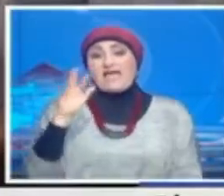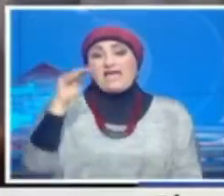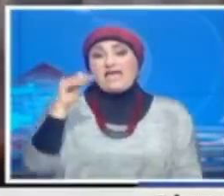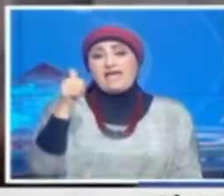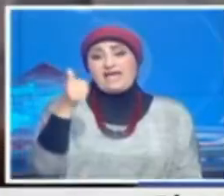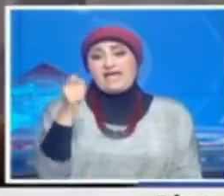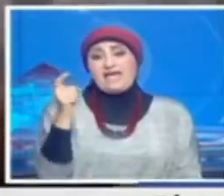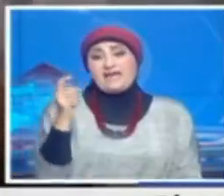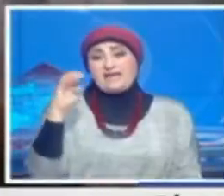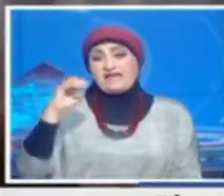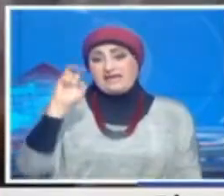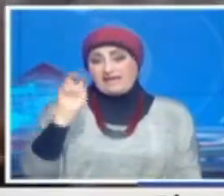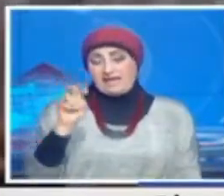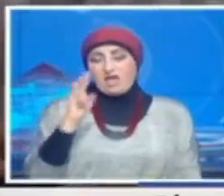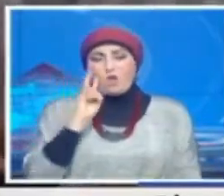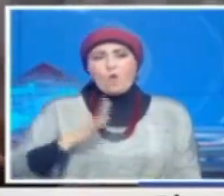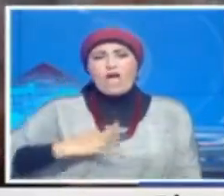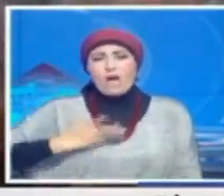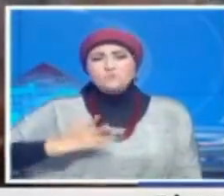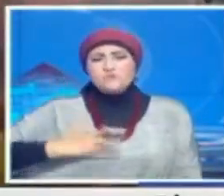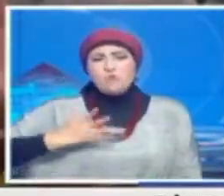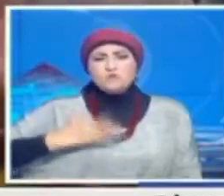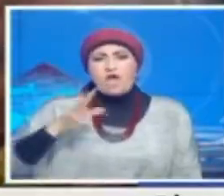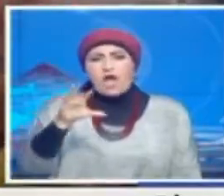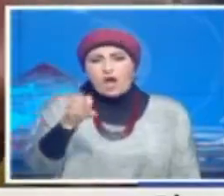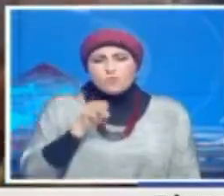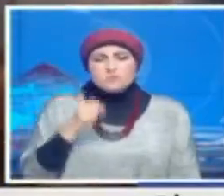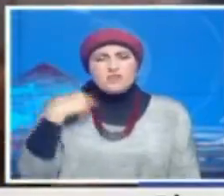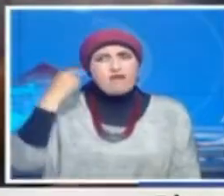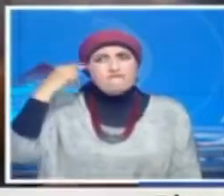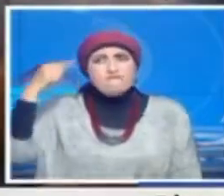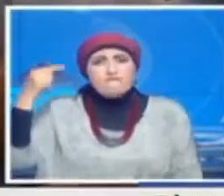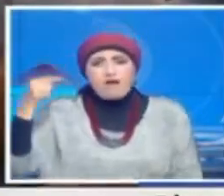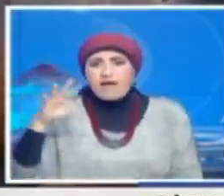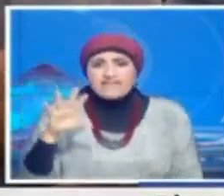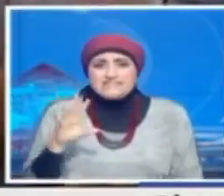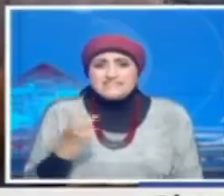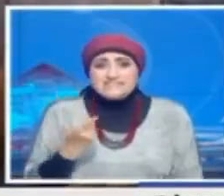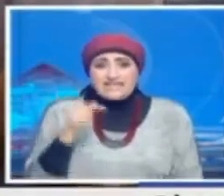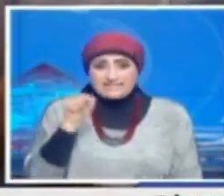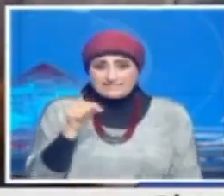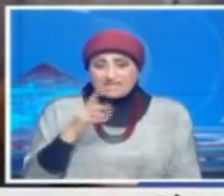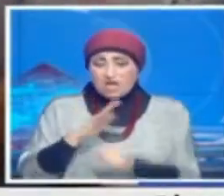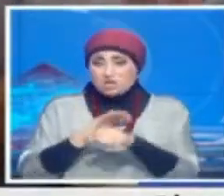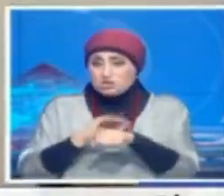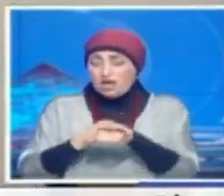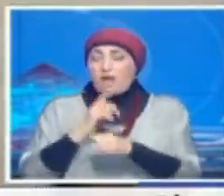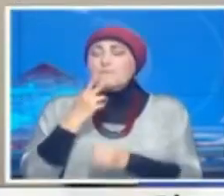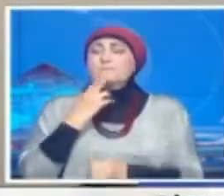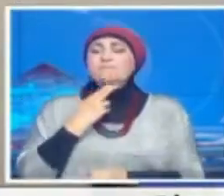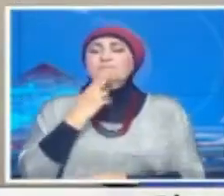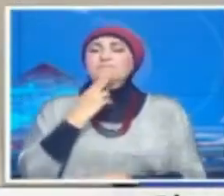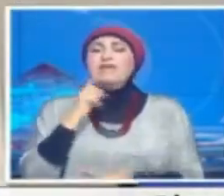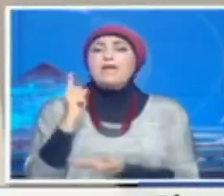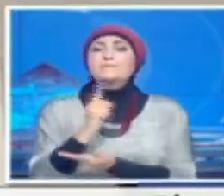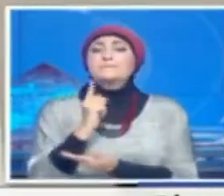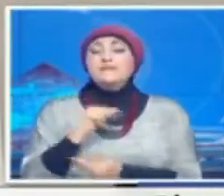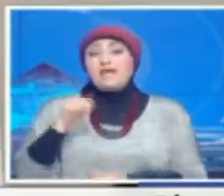فيه تنمية أو احتياجات بنفكر ازاي تبقى اللي بيتعمل ده يبقى صديق للبيئة. احنا كمصنع